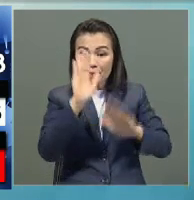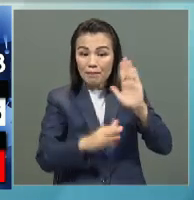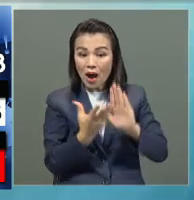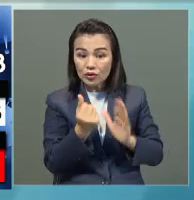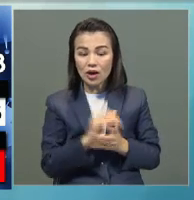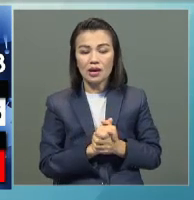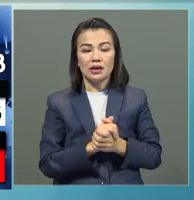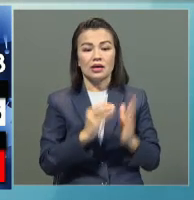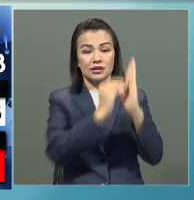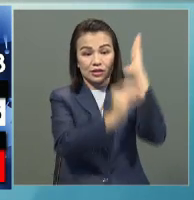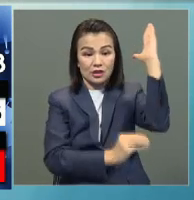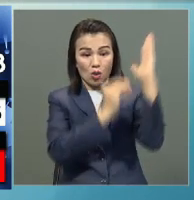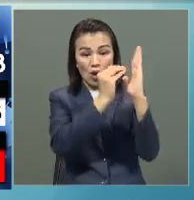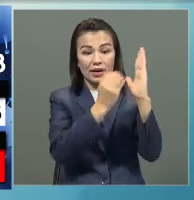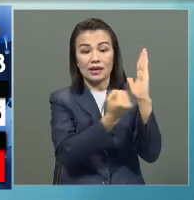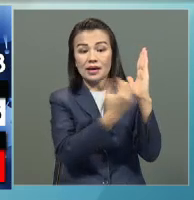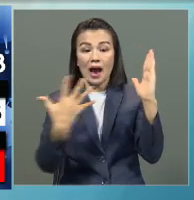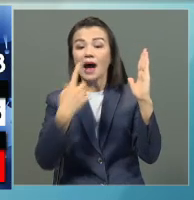คนนะครับก็อัตราป่วยสะสมนะครับต่อแสนประชากรเนี่ยก็จะอยู่ที่5